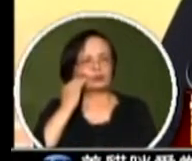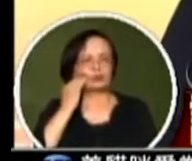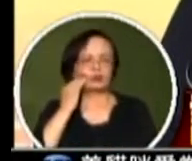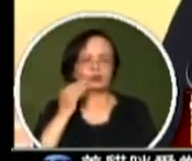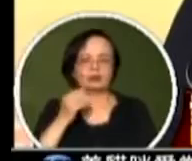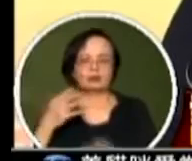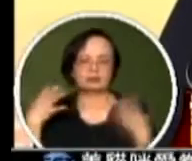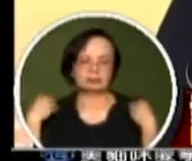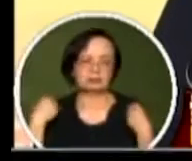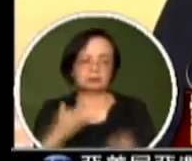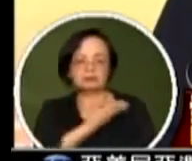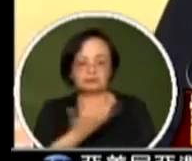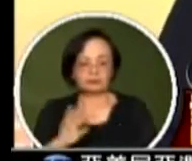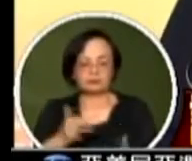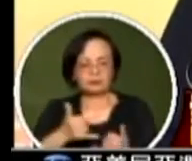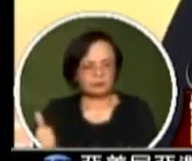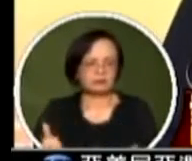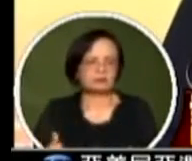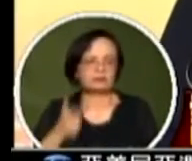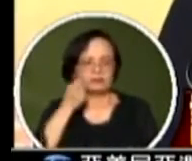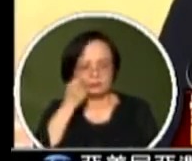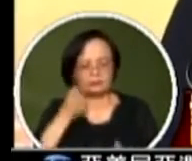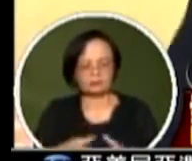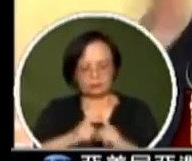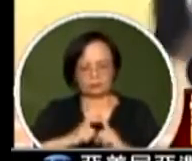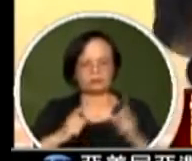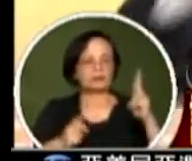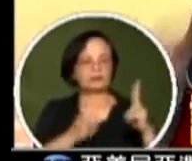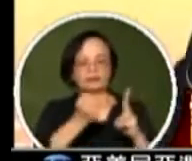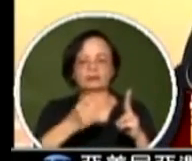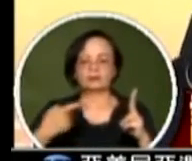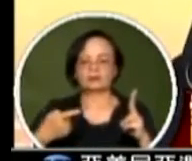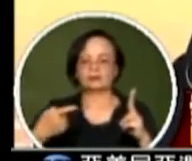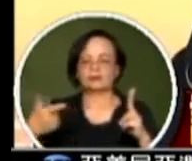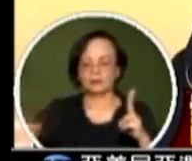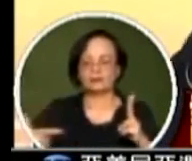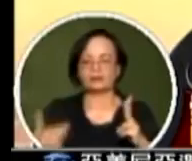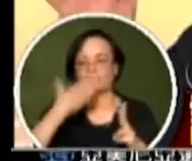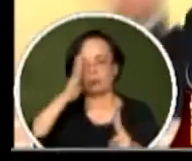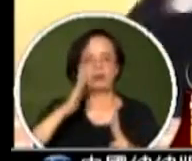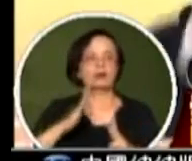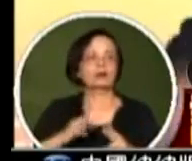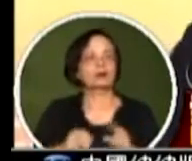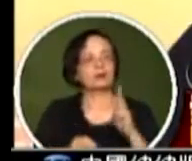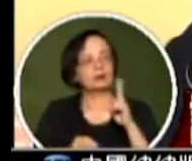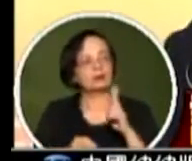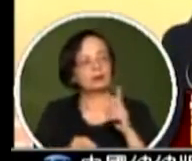回2014，很难再赢回2016。你们都知道，我1997年这个李旭元在这里哈，我们让他大赢那